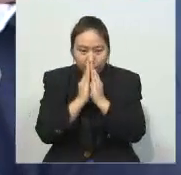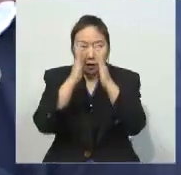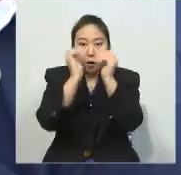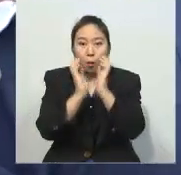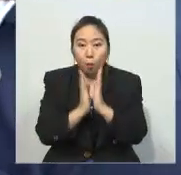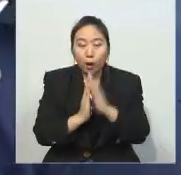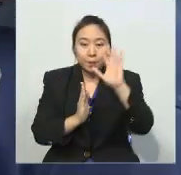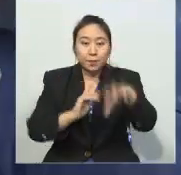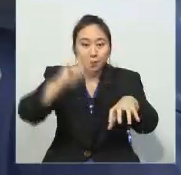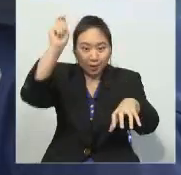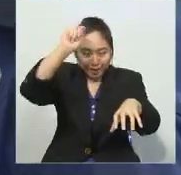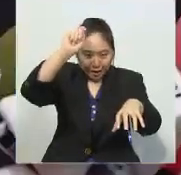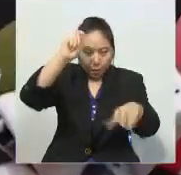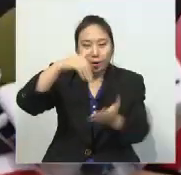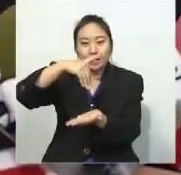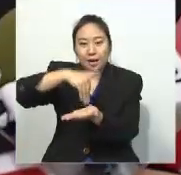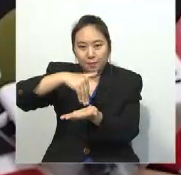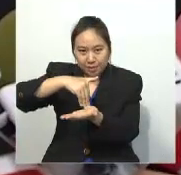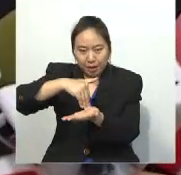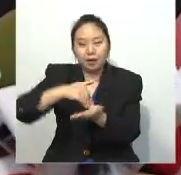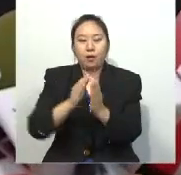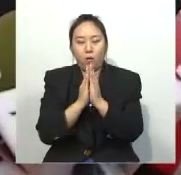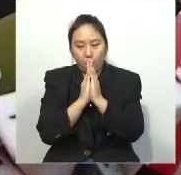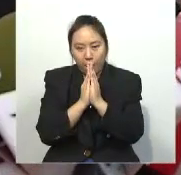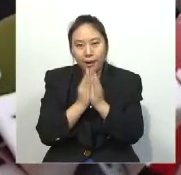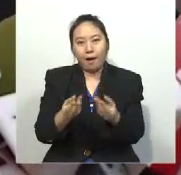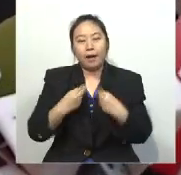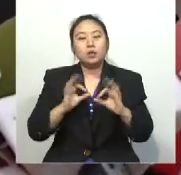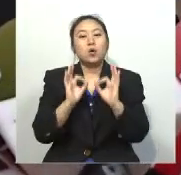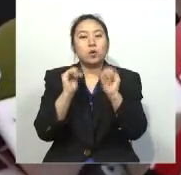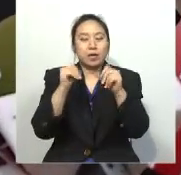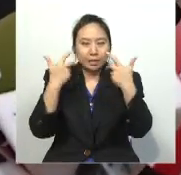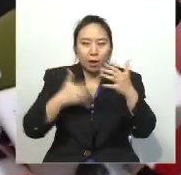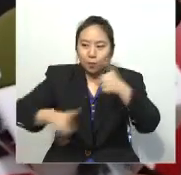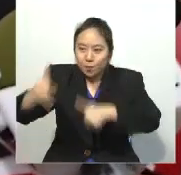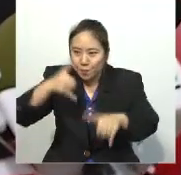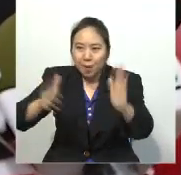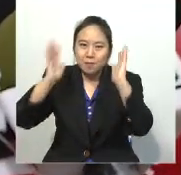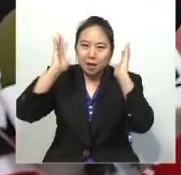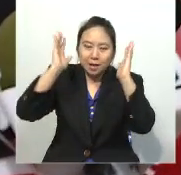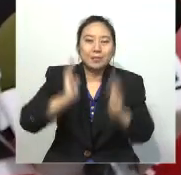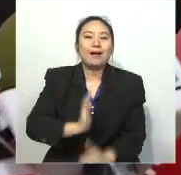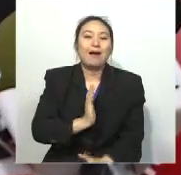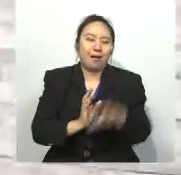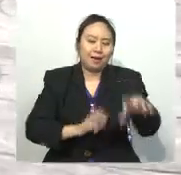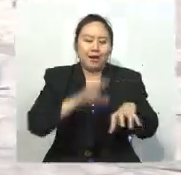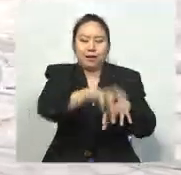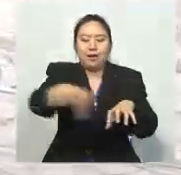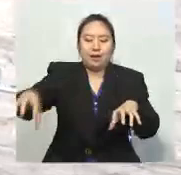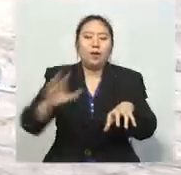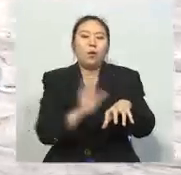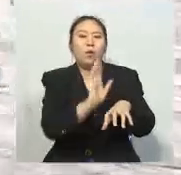พระแก้วและศาลหลักเมืองเพื่อเสริมความเป็นสิริมงคลก่อนเริ่มหาเสียงอย่างเป็นทางการในแต่ละเขตของตนเอง